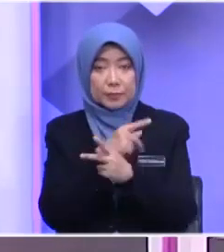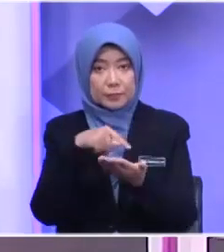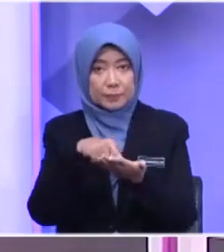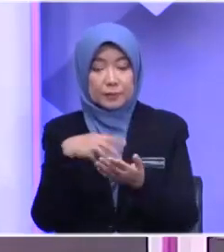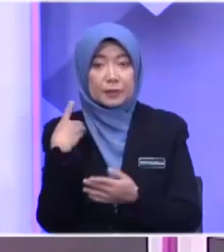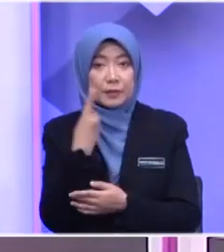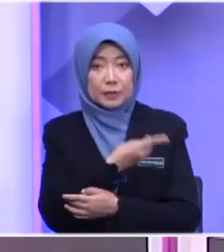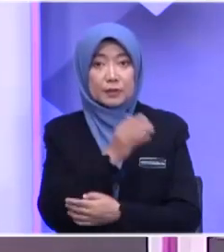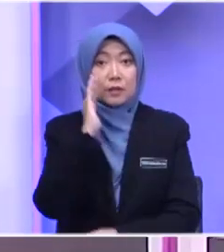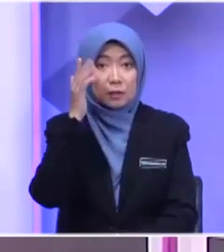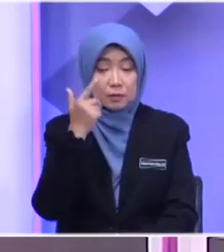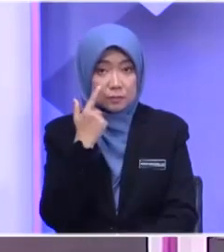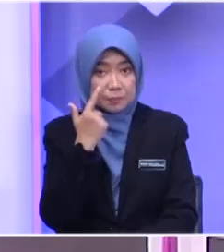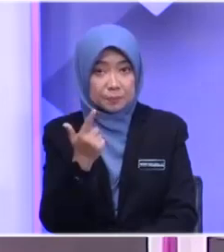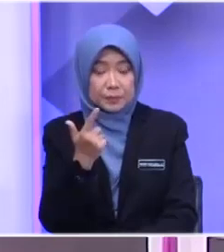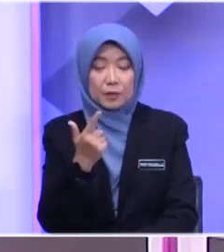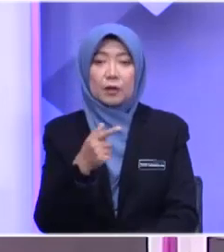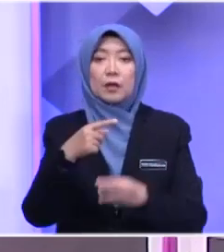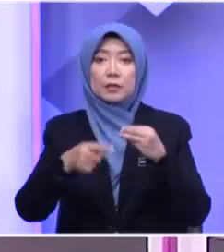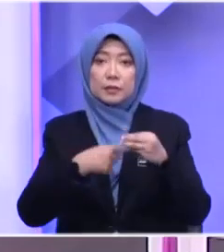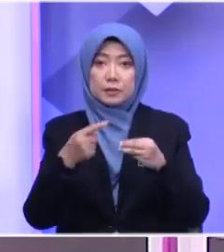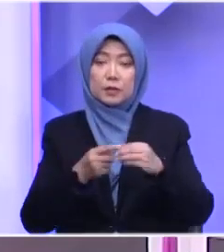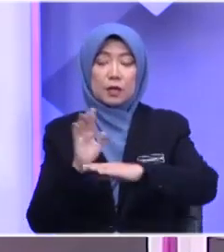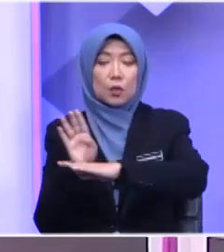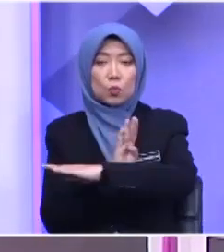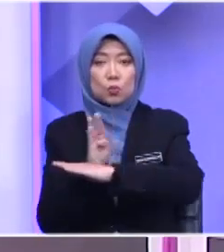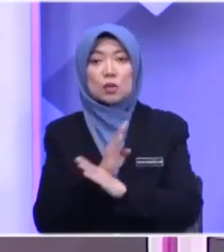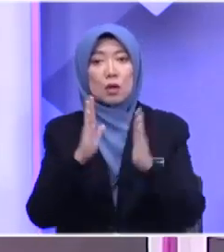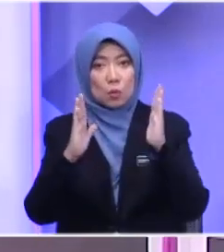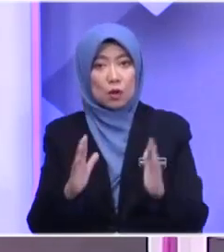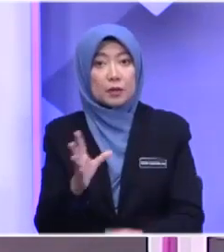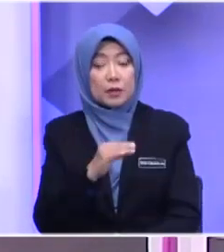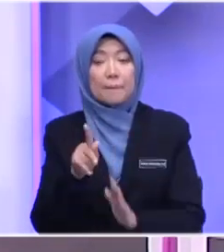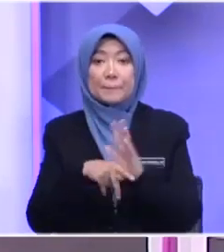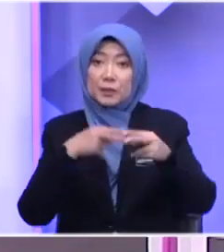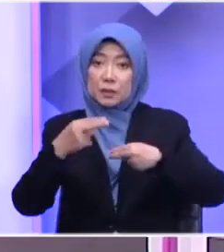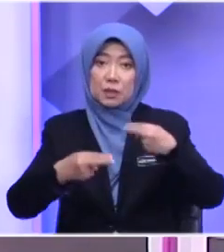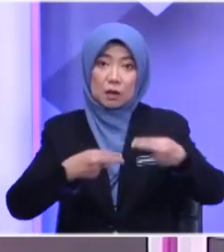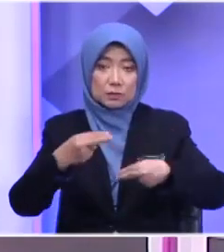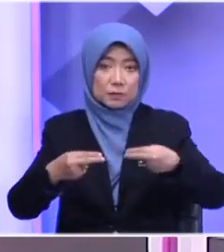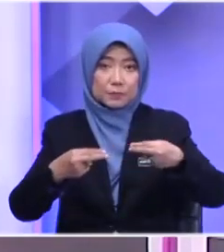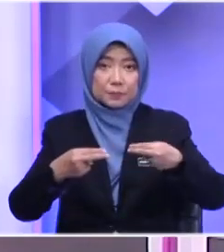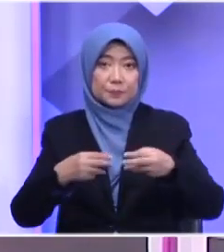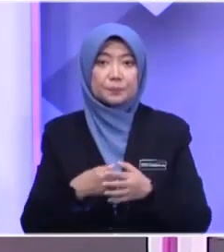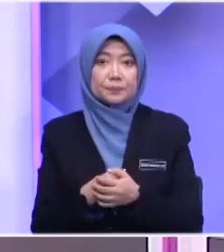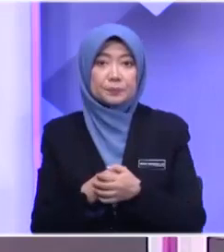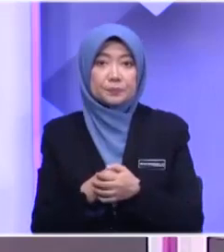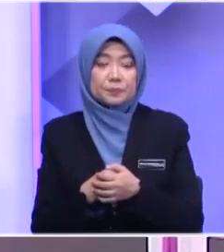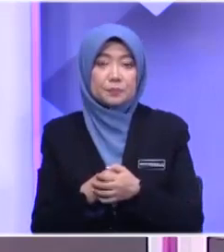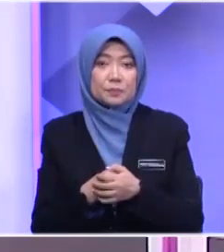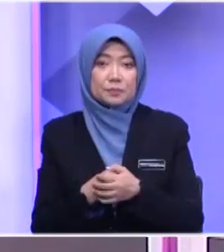lihat tentang Usahawan dan penyangga atopik yang penting supaya murid paham Usahawan apa kata